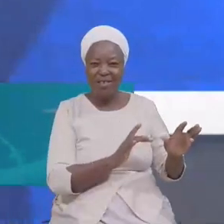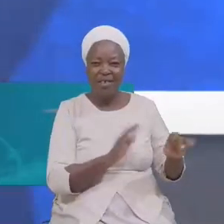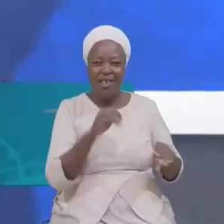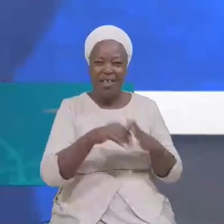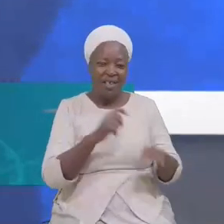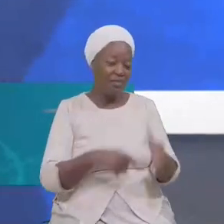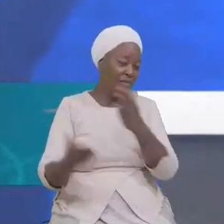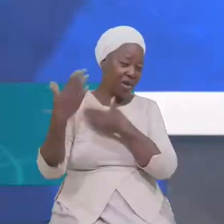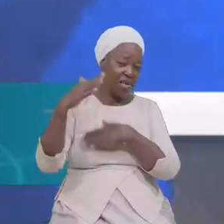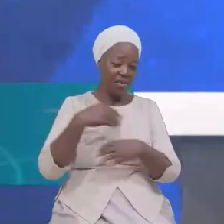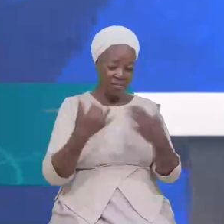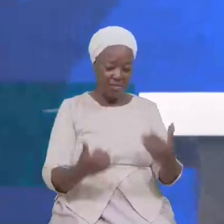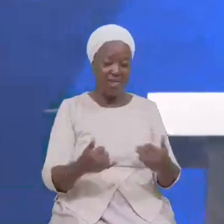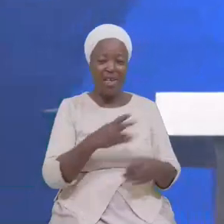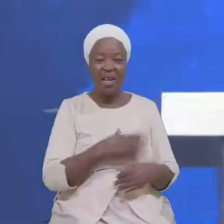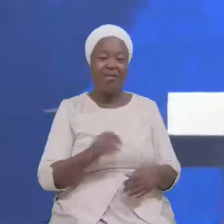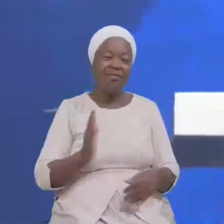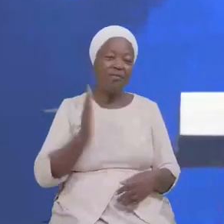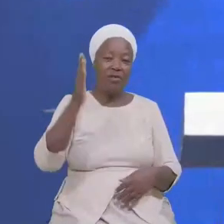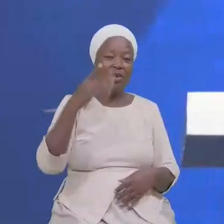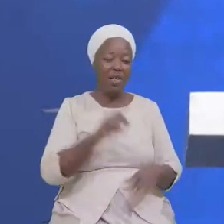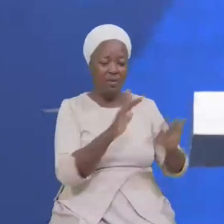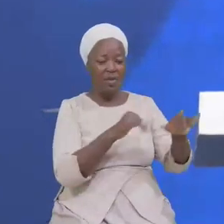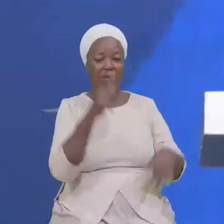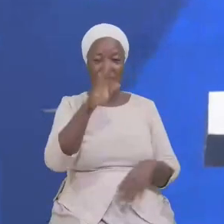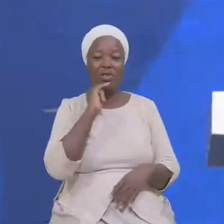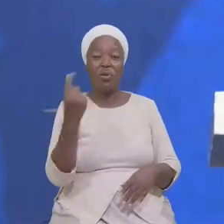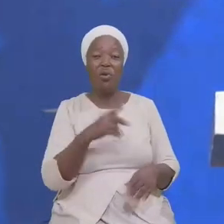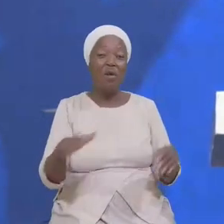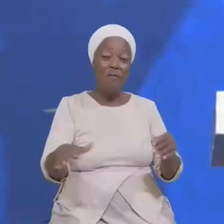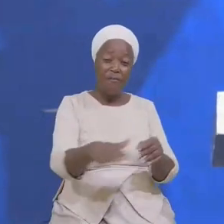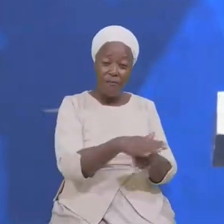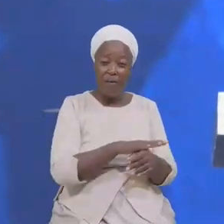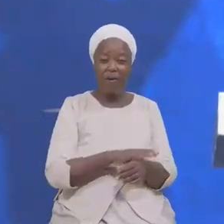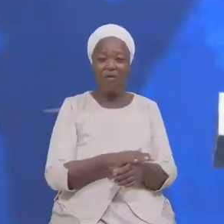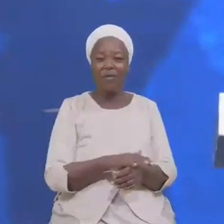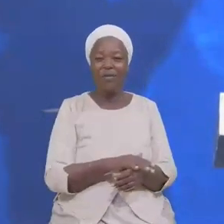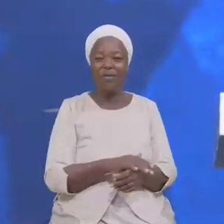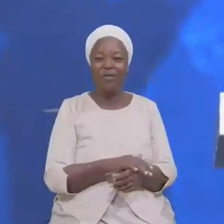le passé, au présent, l'avenir, la bonté de Dieu est toujours pleine.